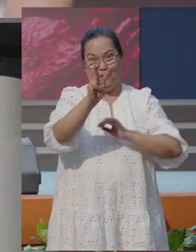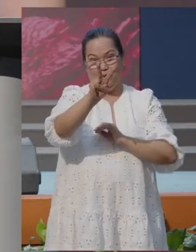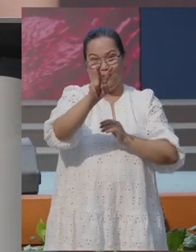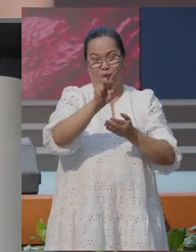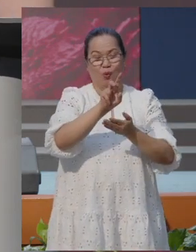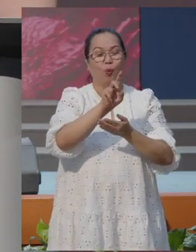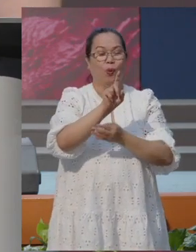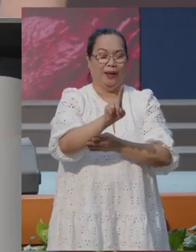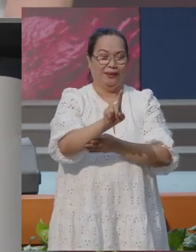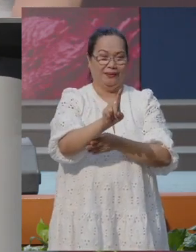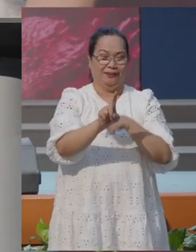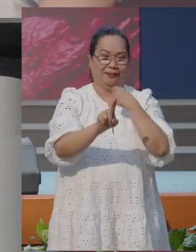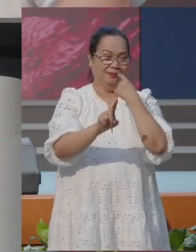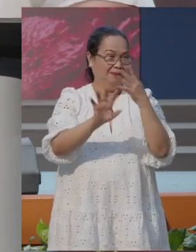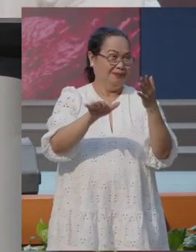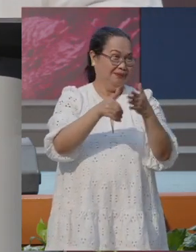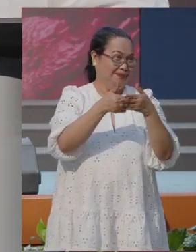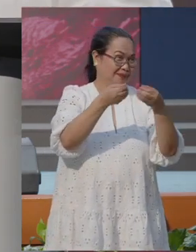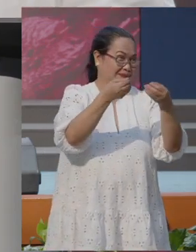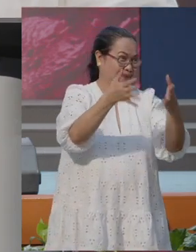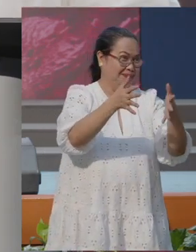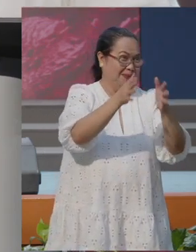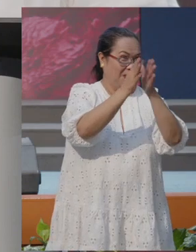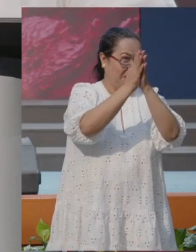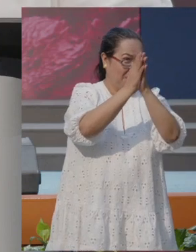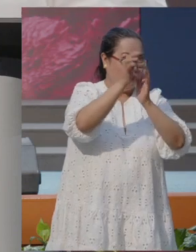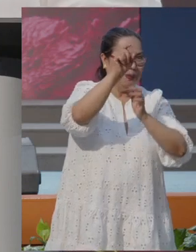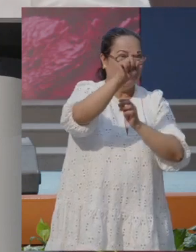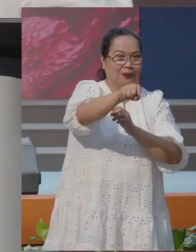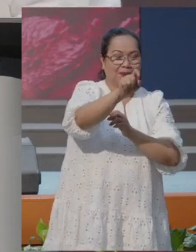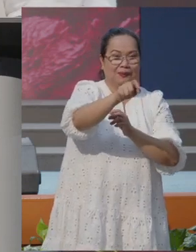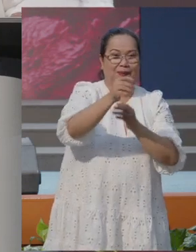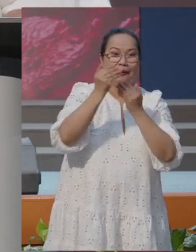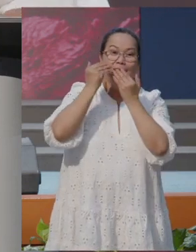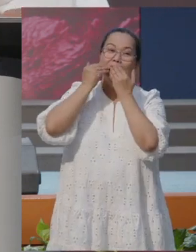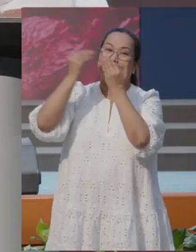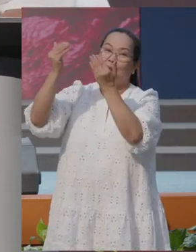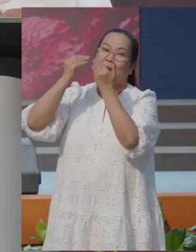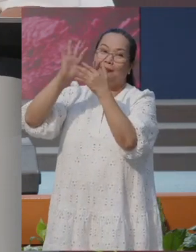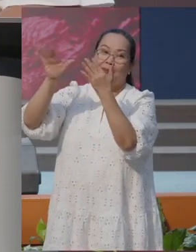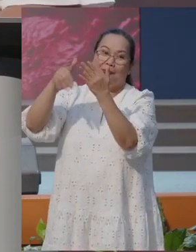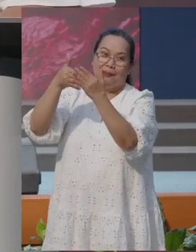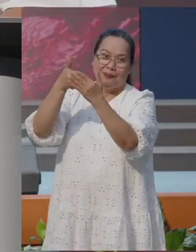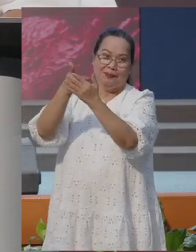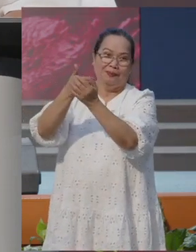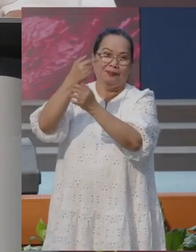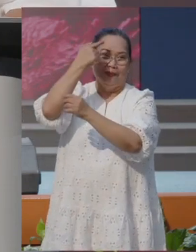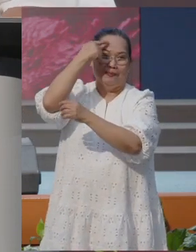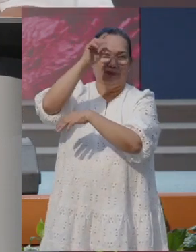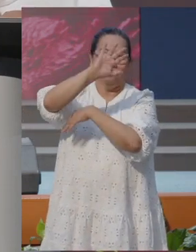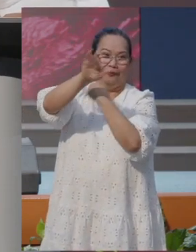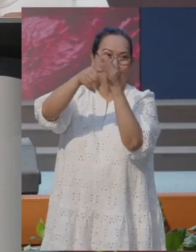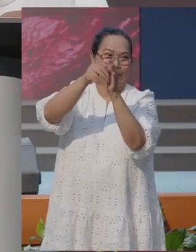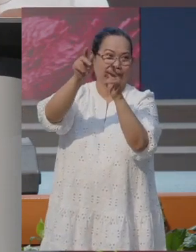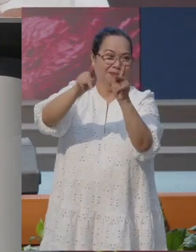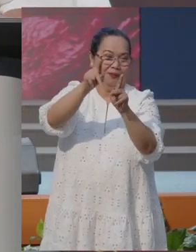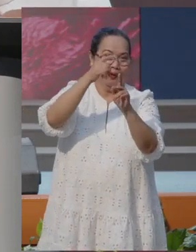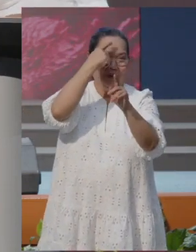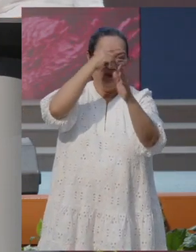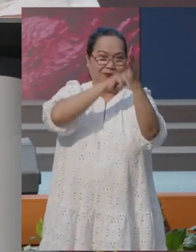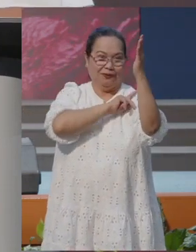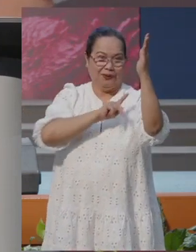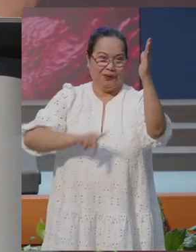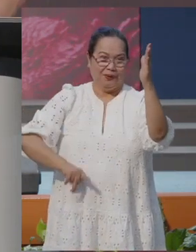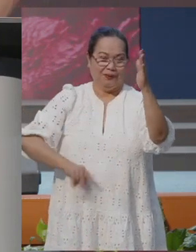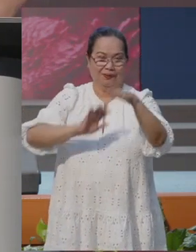all, then I urge that all supplications, prayers, intercessions, and thanksgivings be made for all people, for kings and